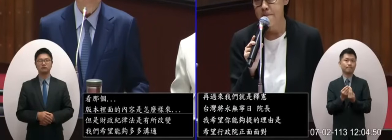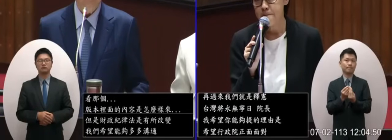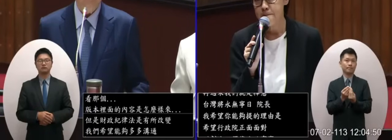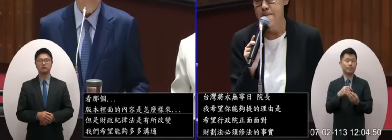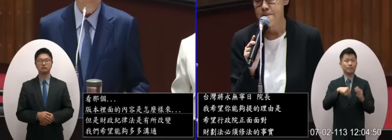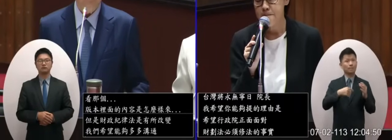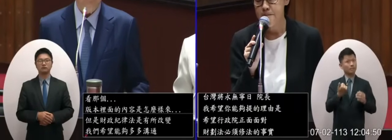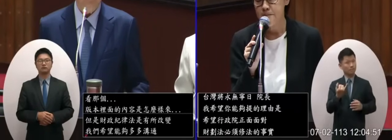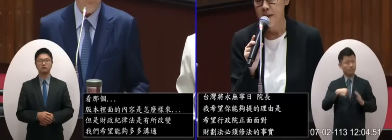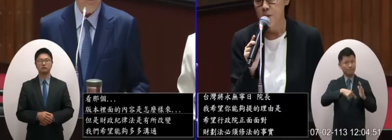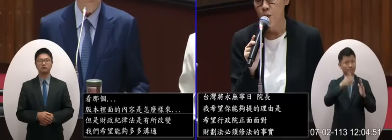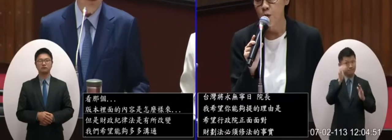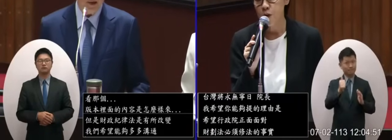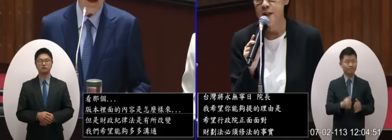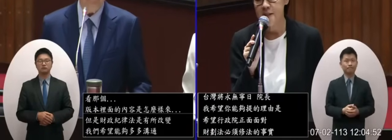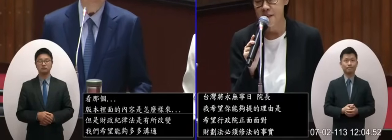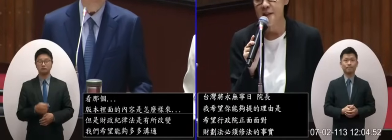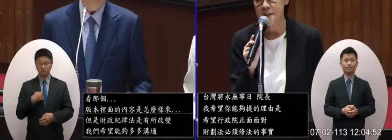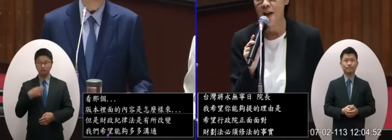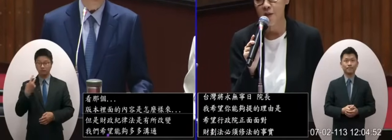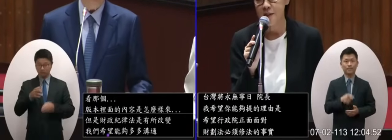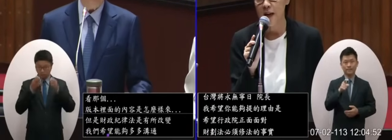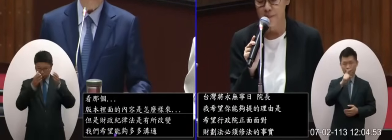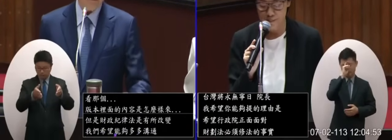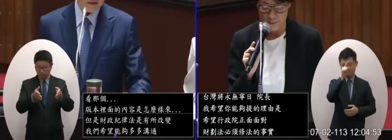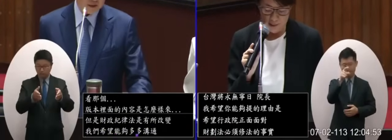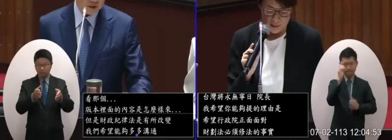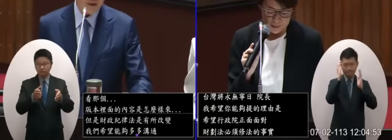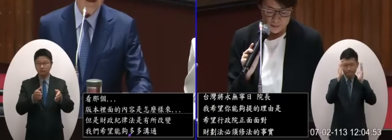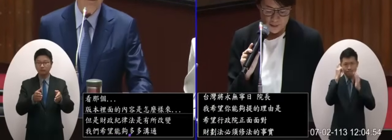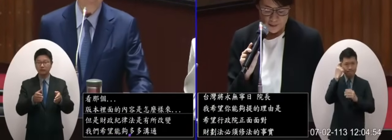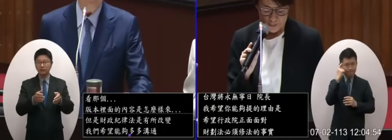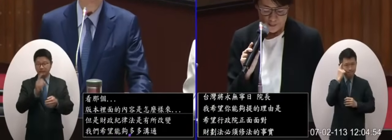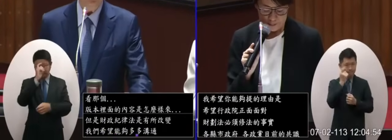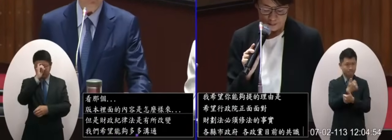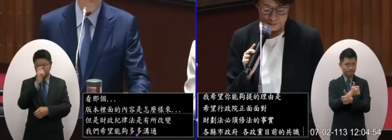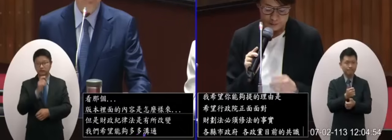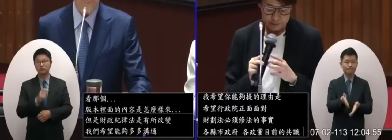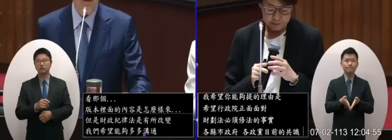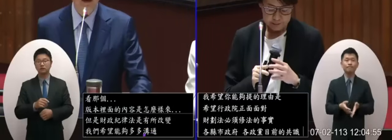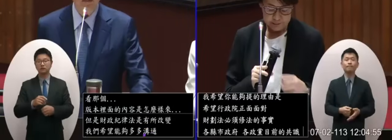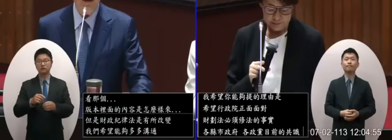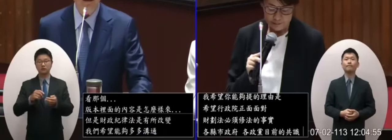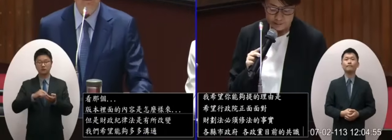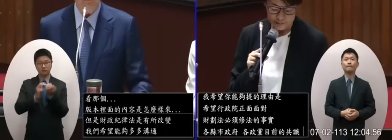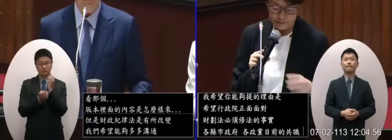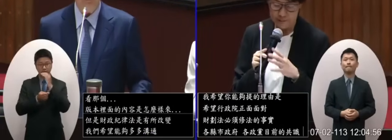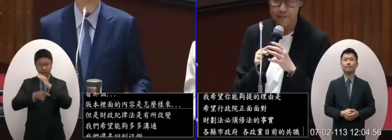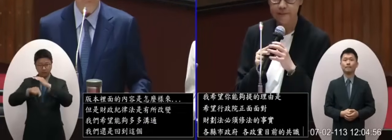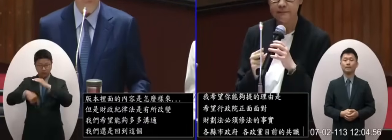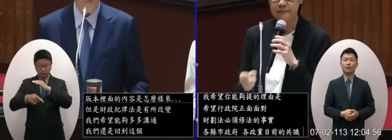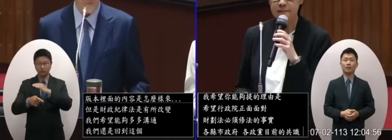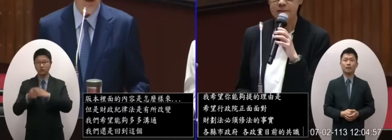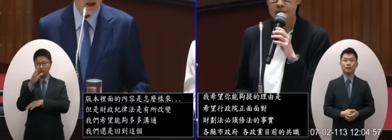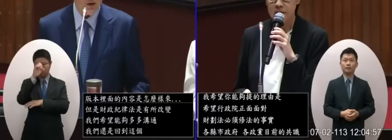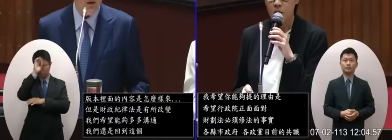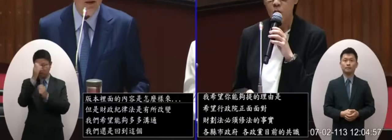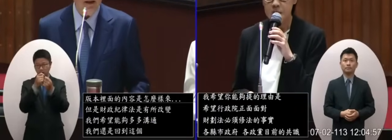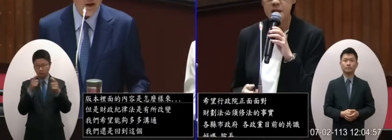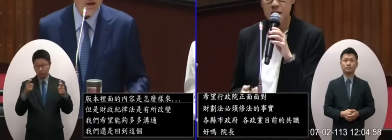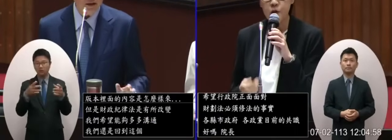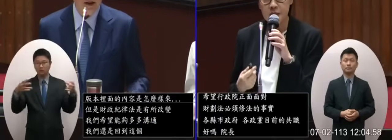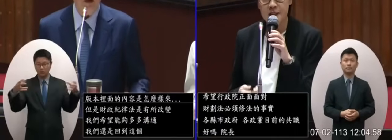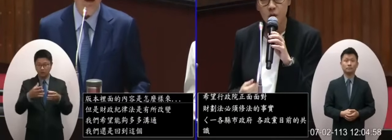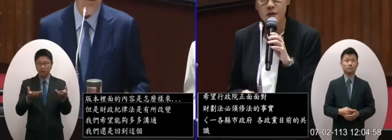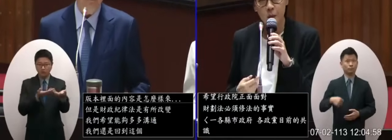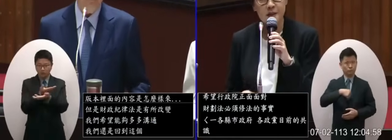院长？ 我们还是回到， 我觉得你审慎思考一下， 回到这个希望院里面大院里面那个朝野党团有一个讨论。